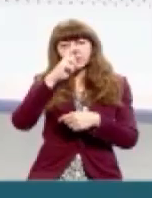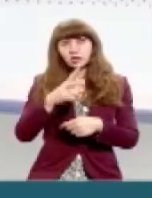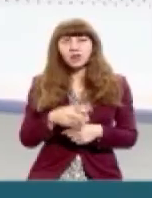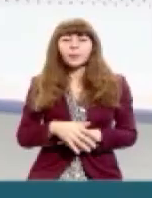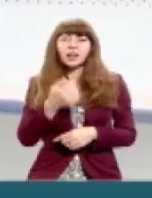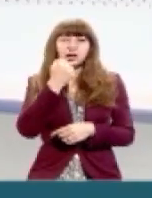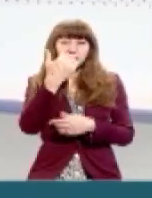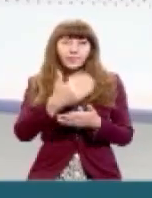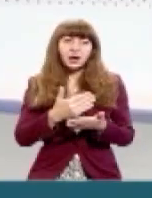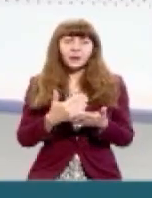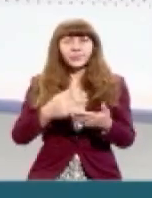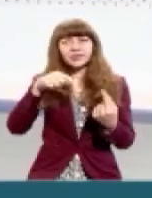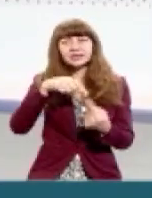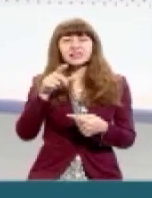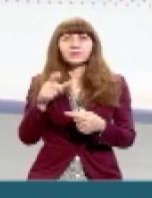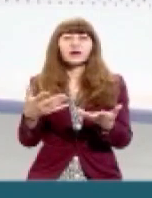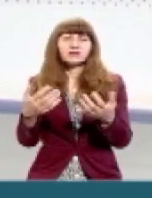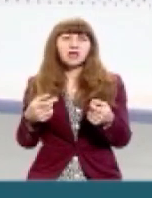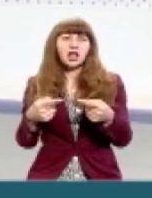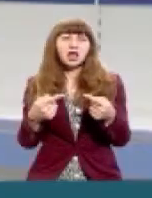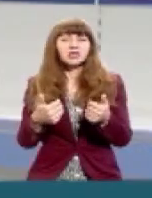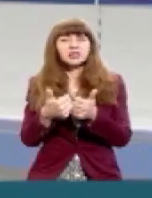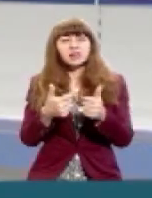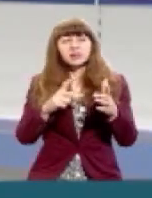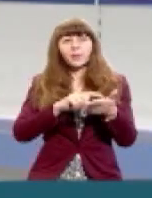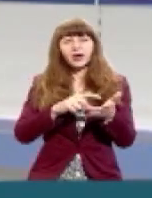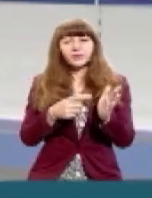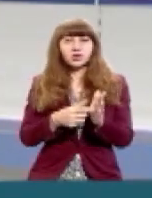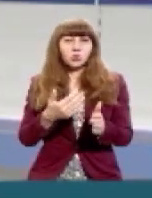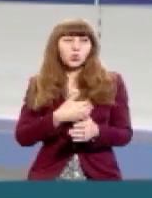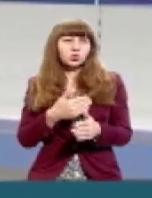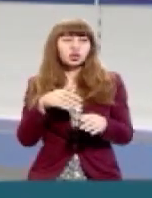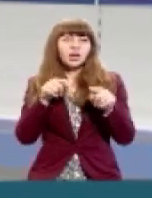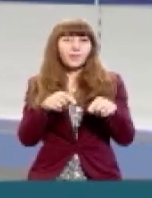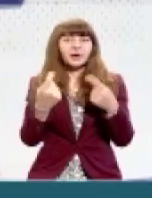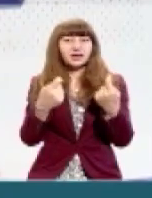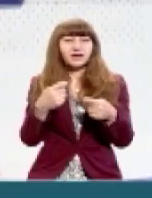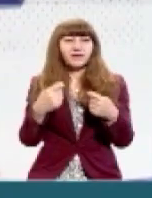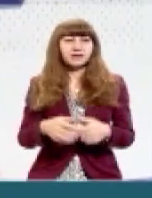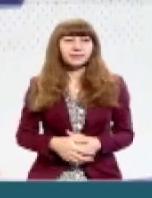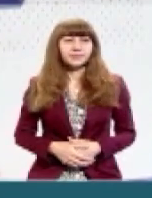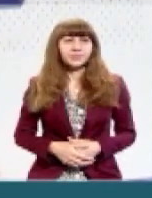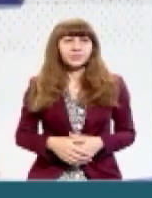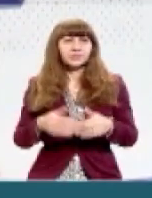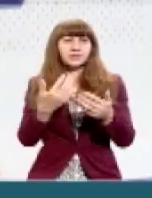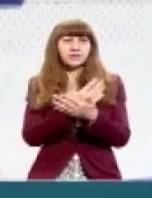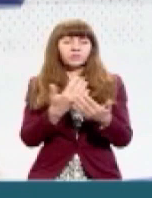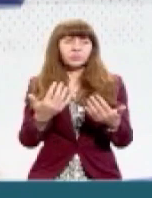государство. Благодаря программе бизнесмен взял в аренду соседнее помещение и планирует там реализовывать товар. Мы